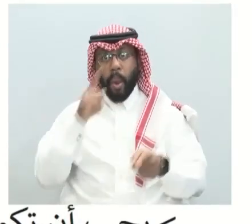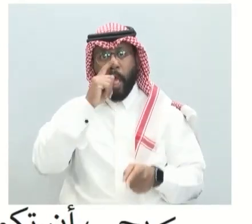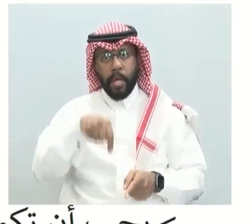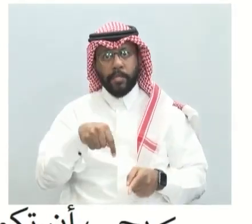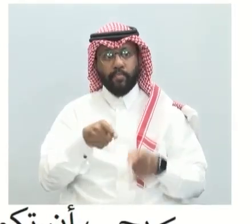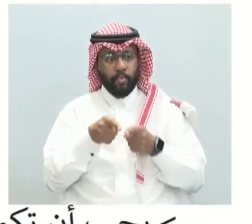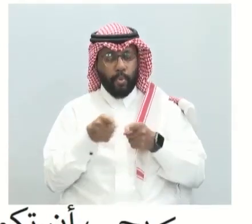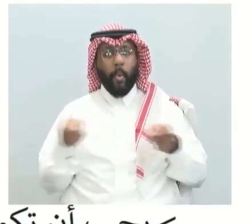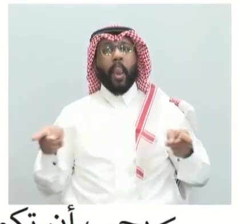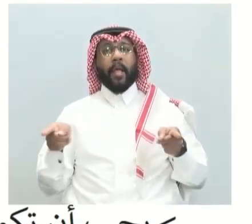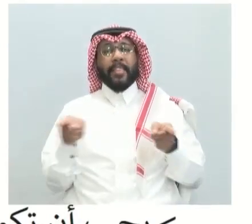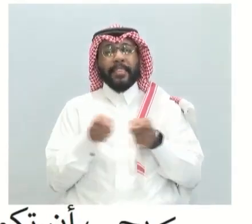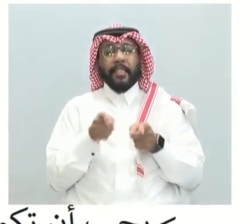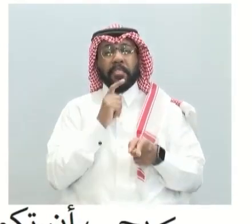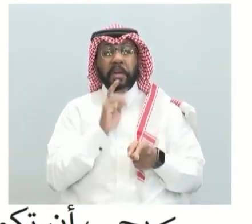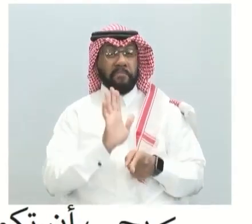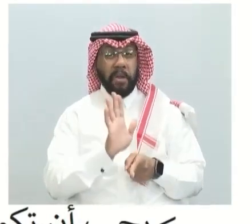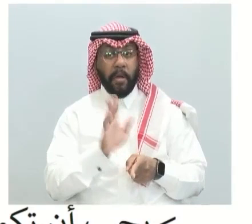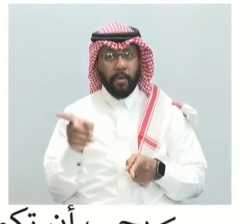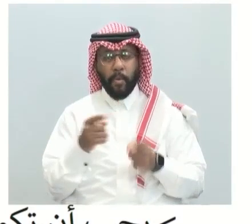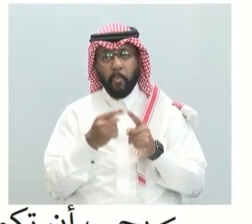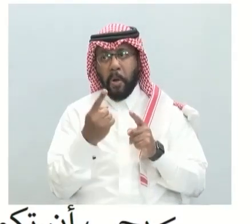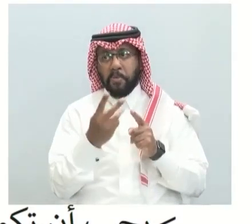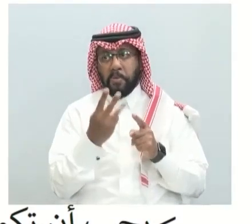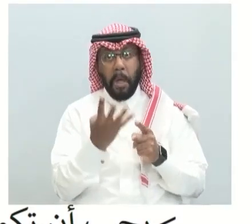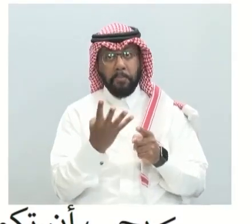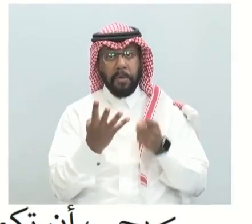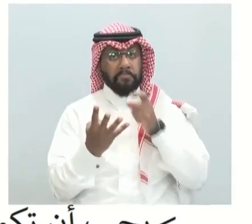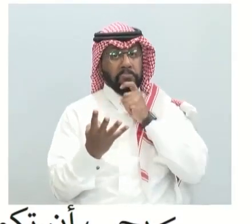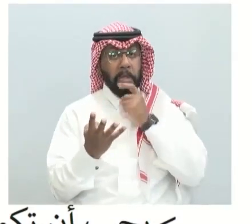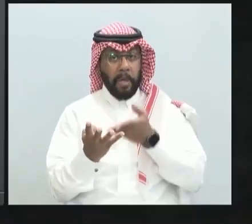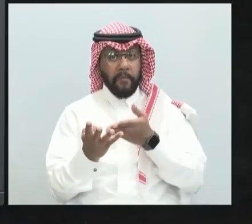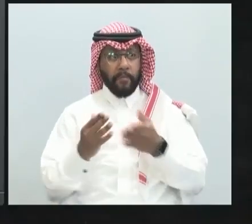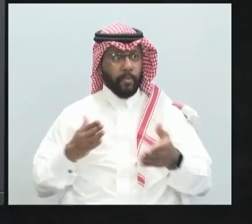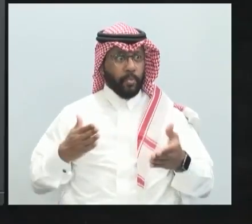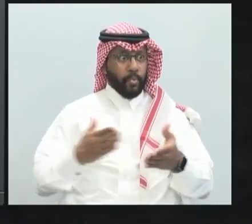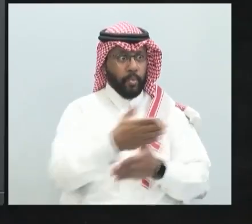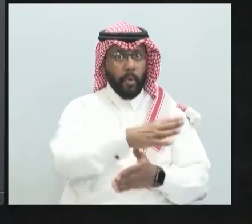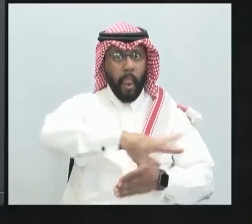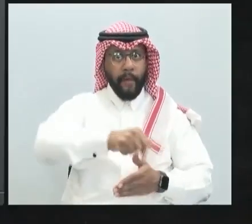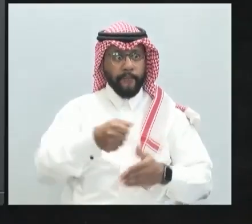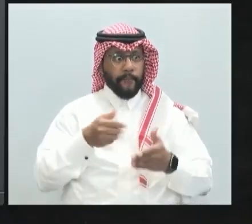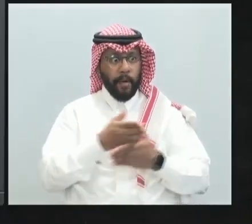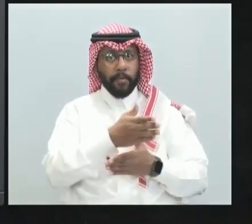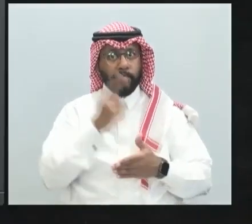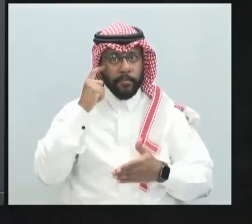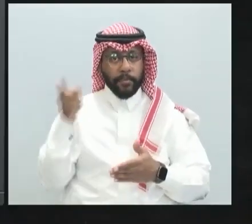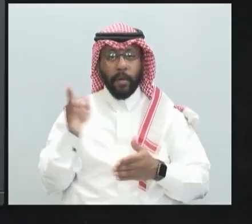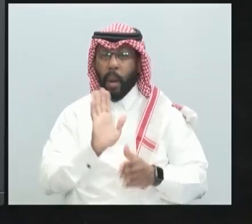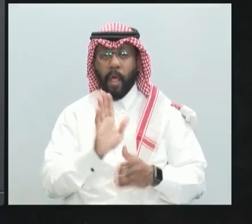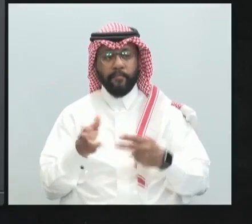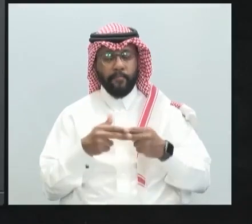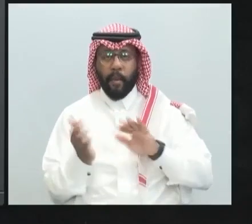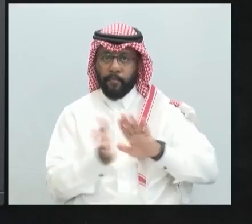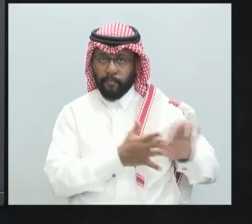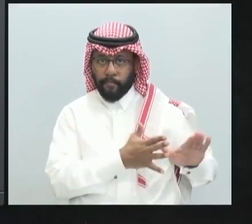طويله بما يكفي فكلمه مرور من اربعه حروف لا تكفي وتصبح سهل جدا اختراقه وسهل جدا تخمينها فبالتالي